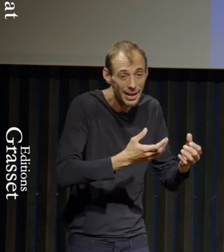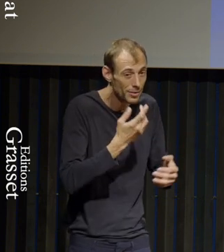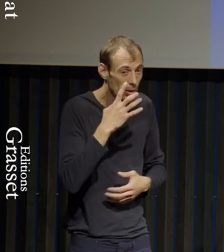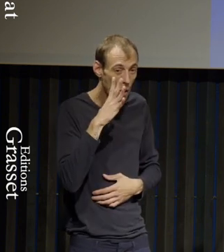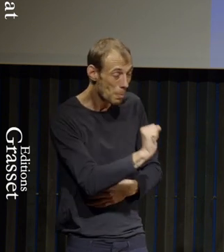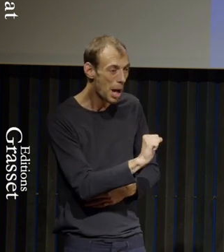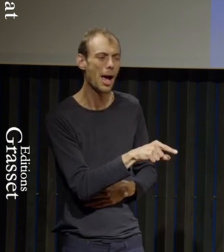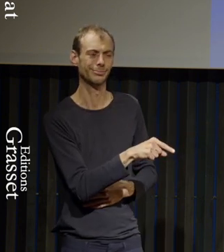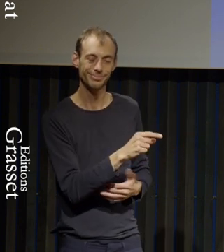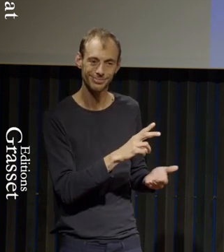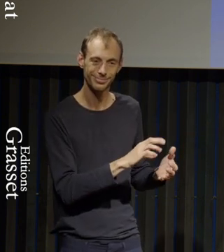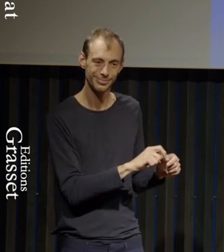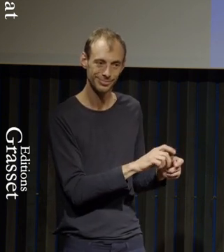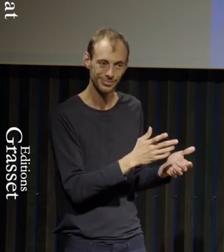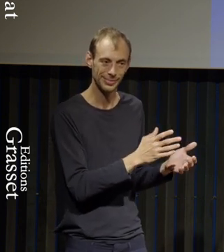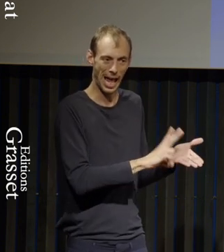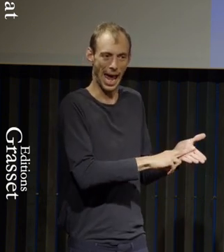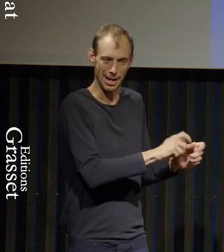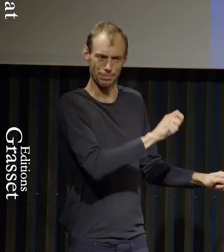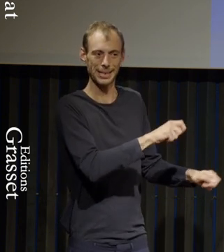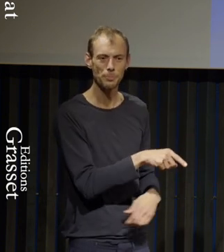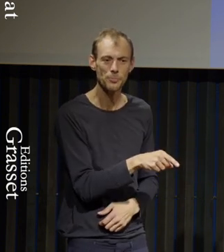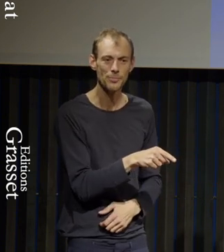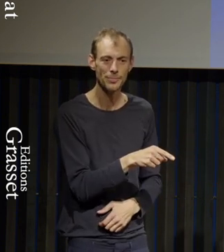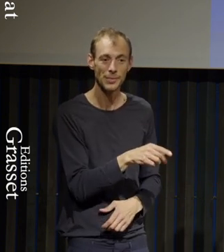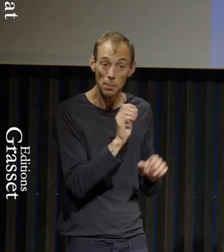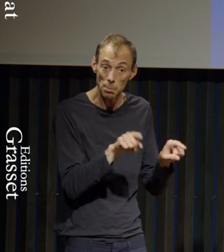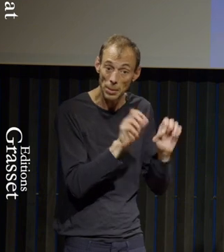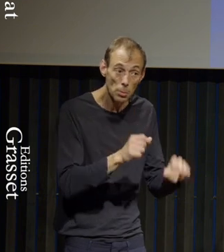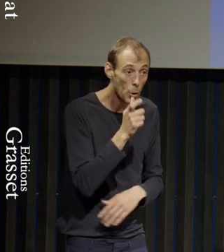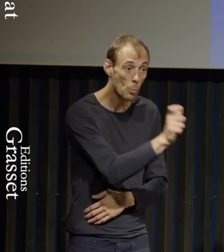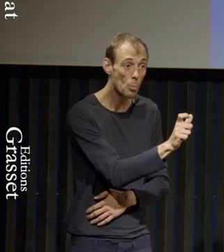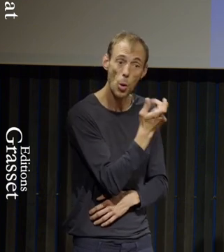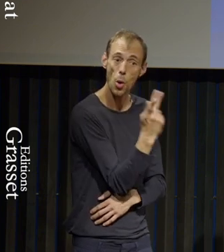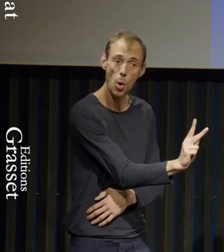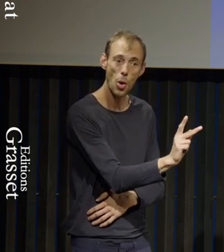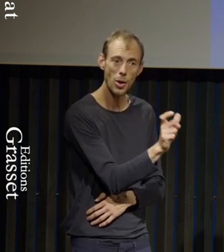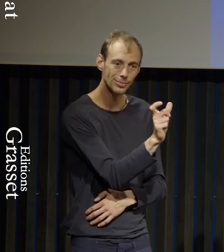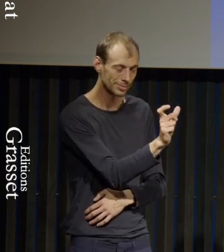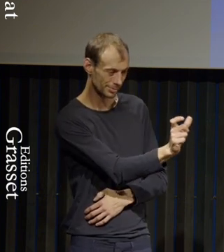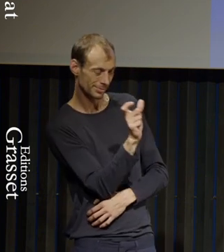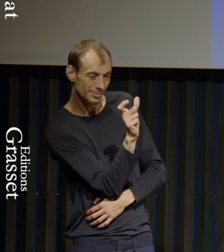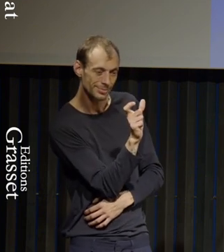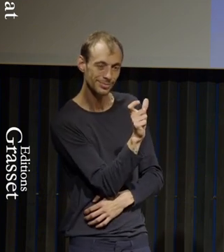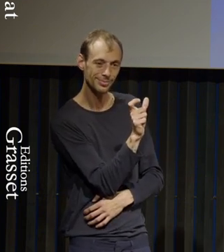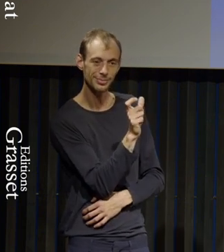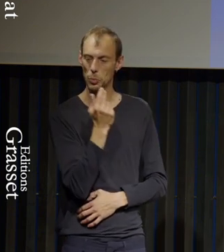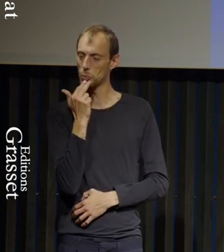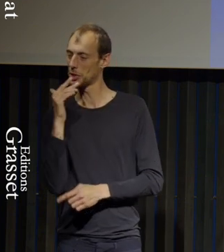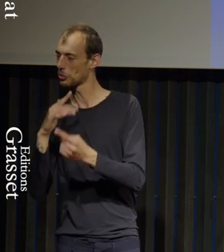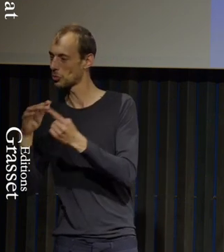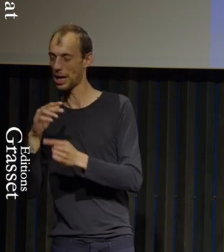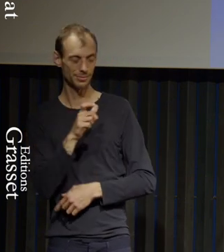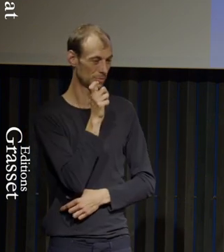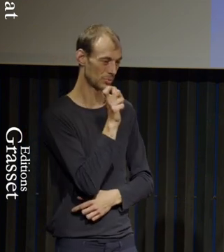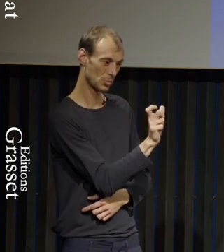ils ont même une utilisation des mots qui parfois est un tout petit peu différente de l'utilisation commune de ces